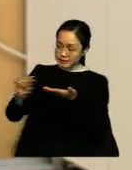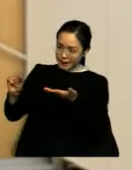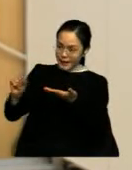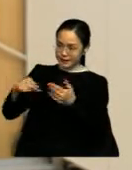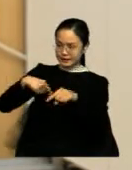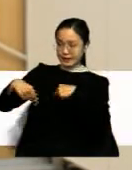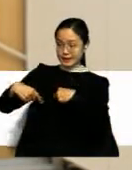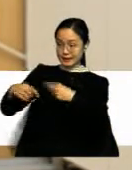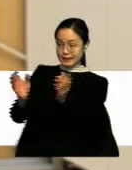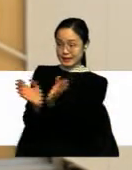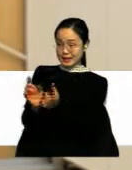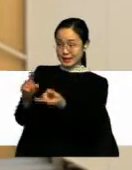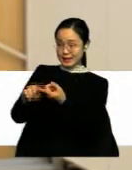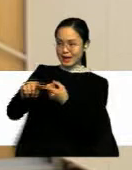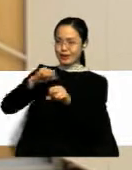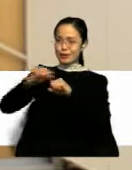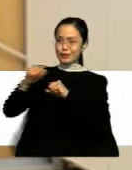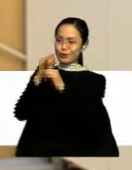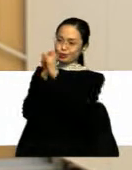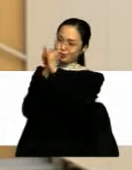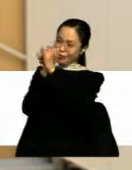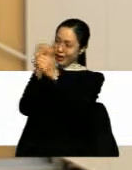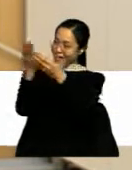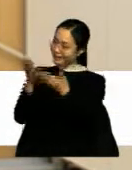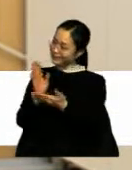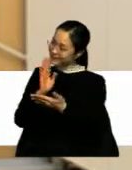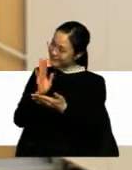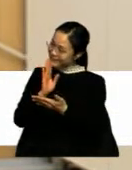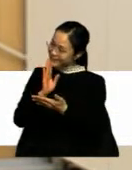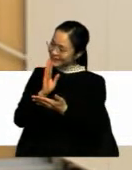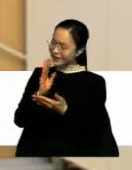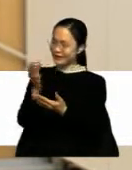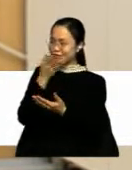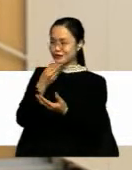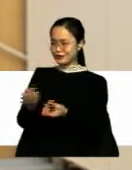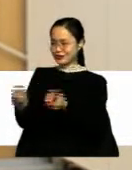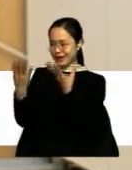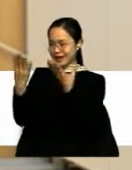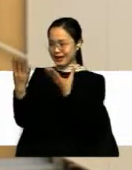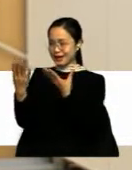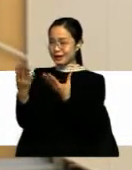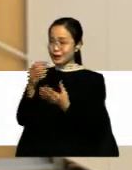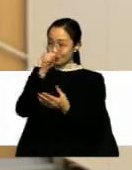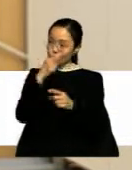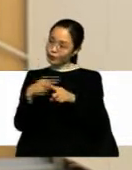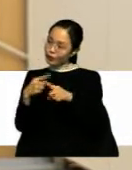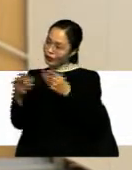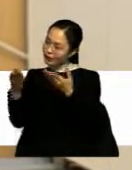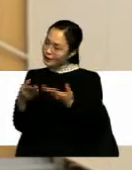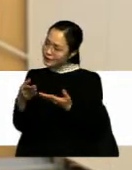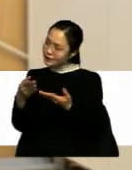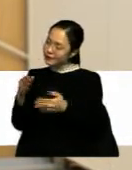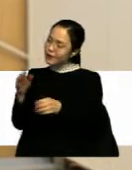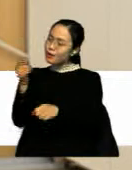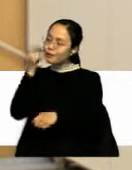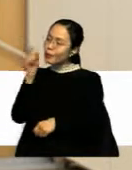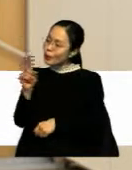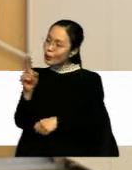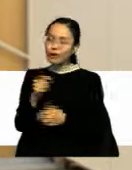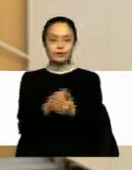수상을 하셨습니다 축하드리고요 어떤 부분에서 좀 좋은 평가를 받았다고 보시는지 소감 한 말씀